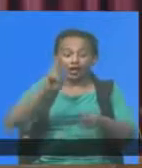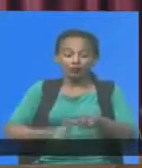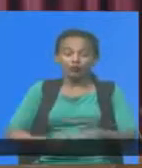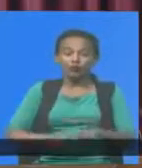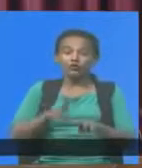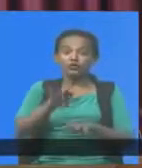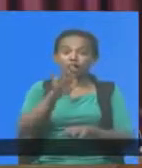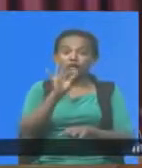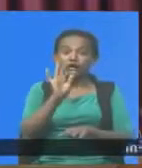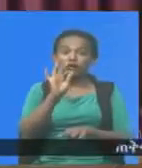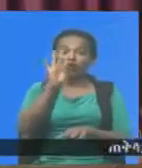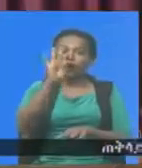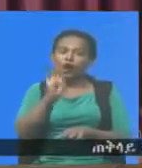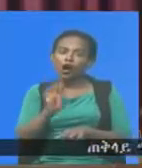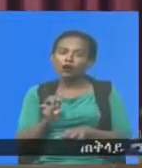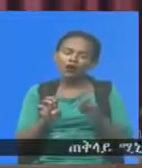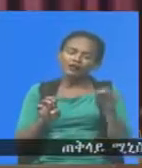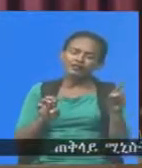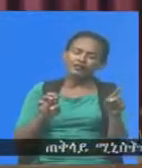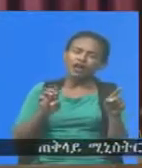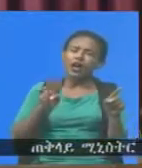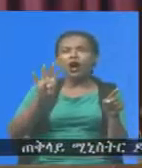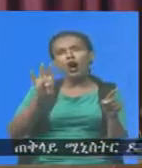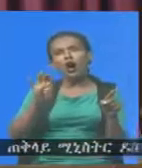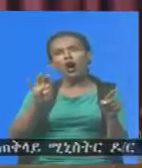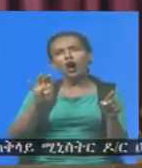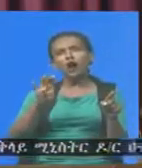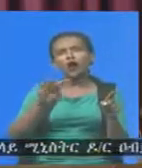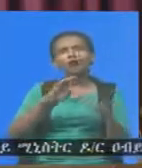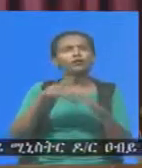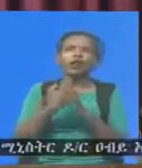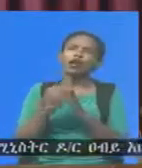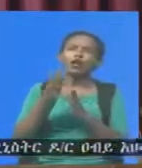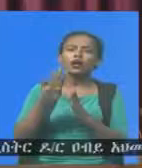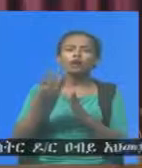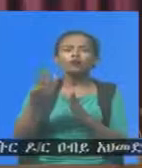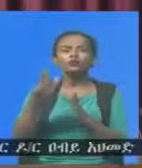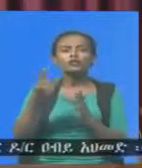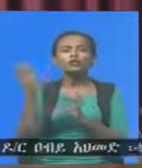እስኪያገኘው ከ40 እስከ 45 ቀን በአቨሬጅ 43 ቀን ይወስድበታል